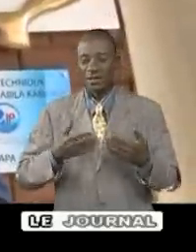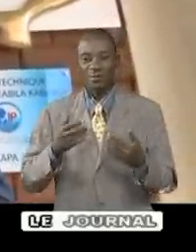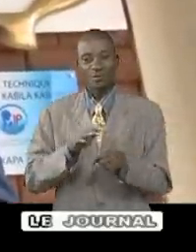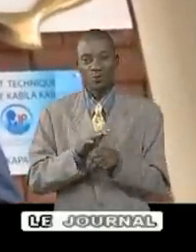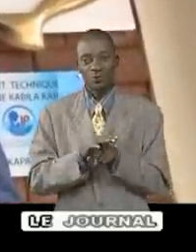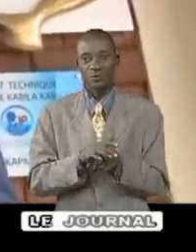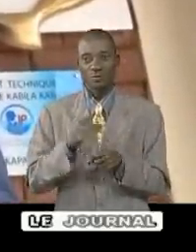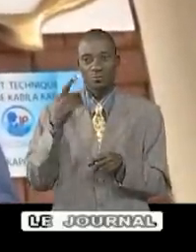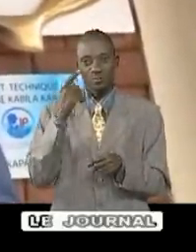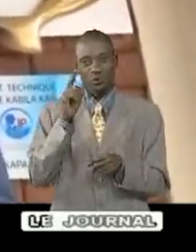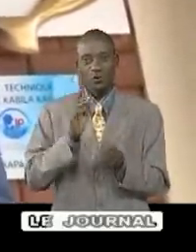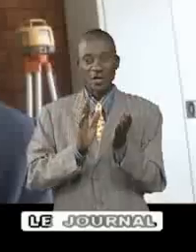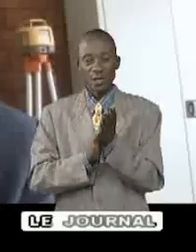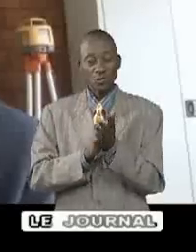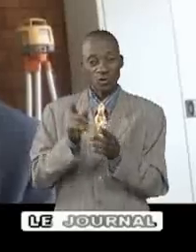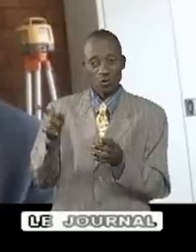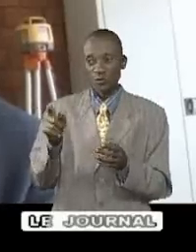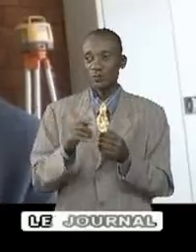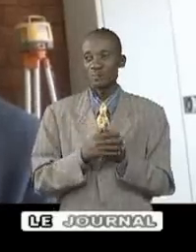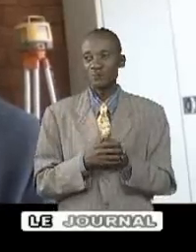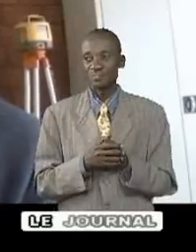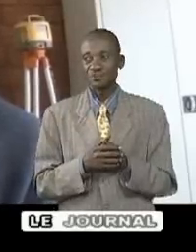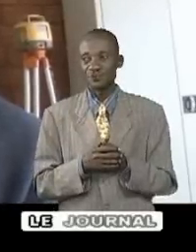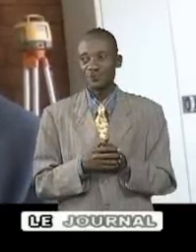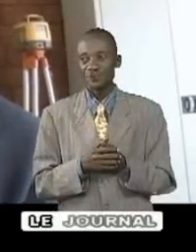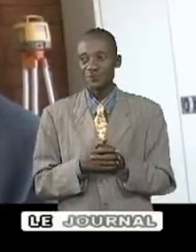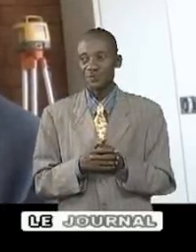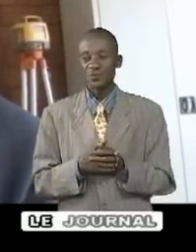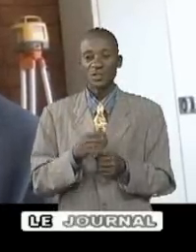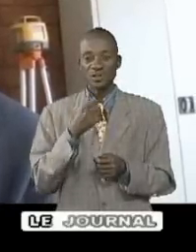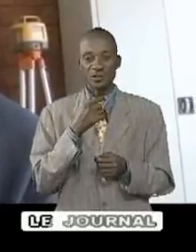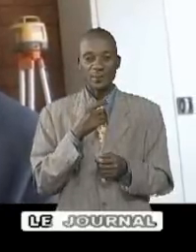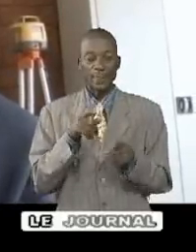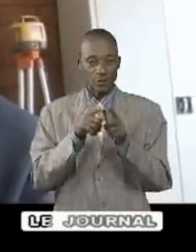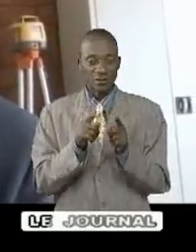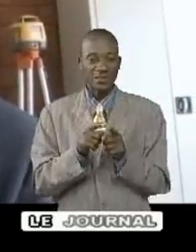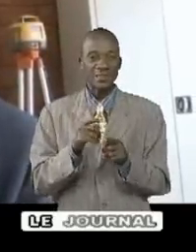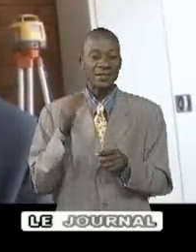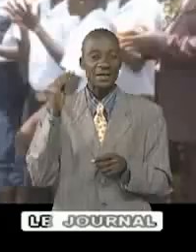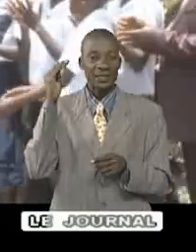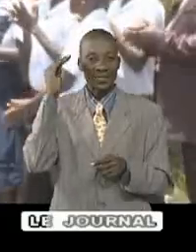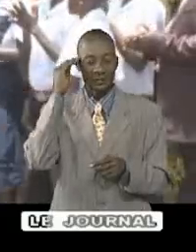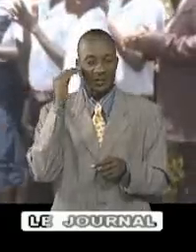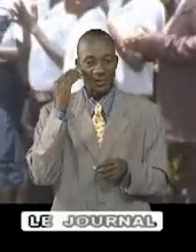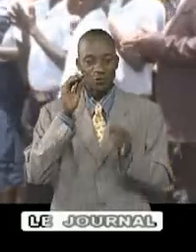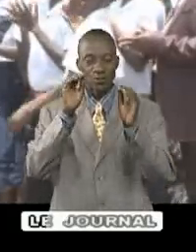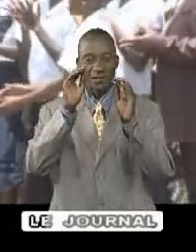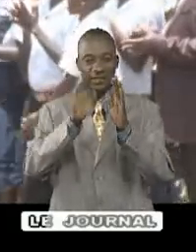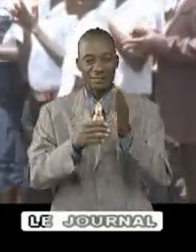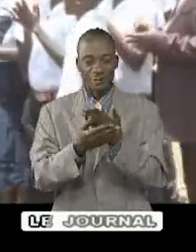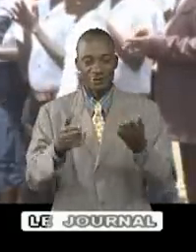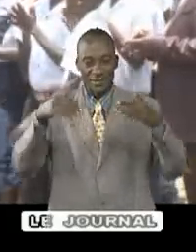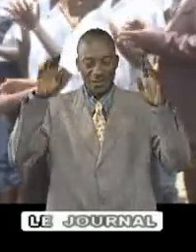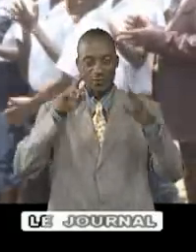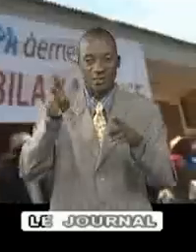que ces bijoux soient gardés jalousement. Élie de Chikapa, Maker Mwangu, se déclare soulagé. Les enfants